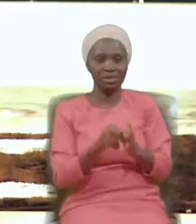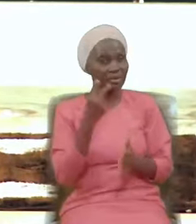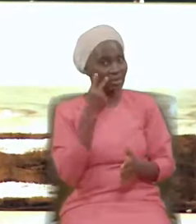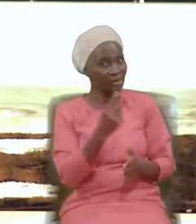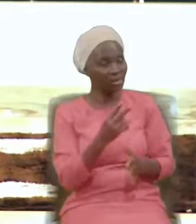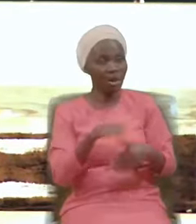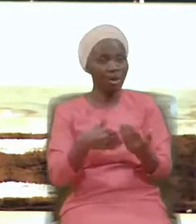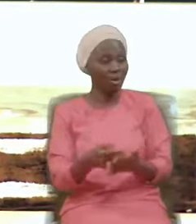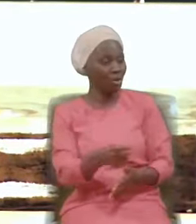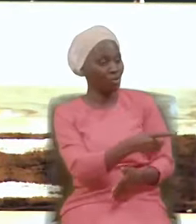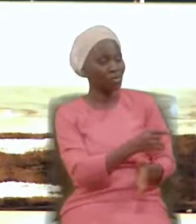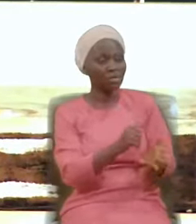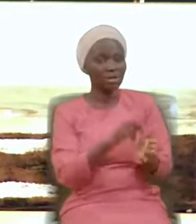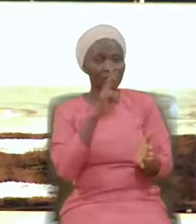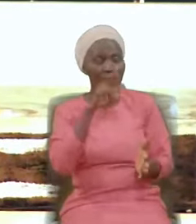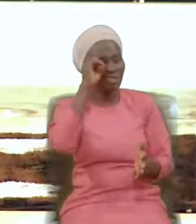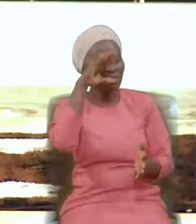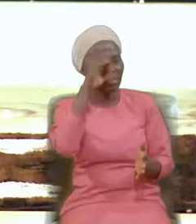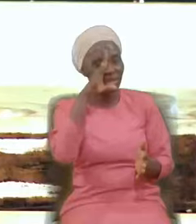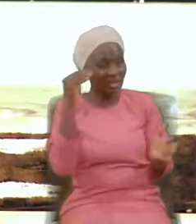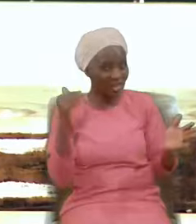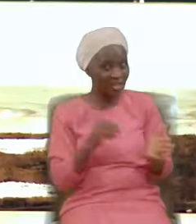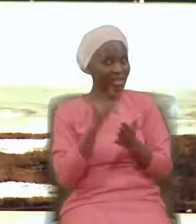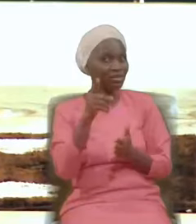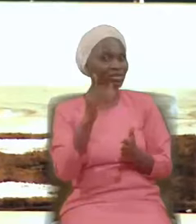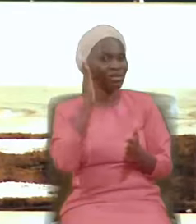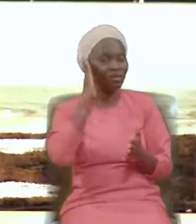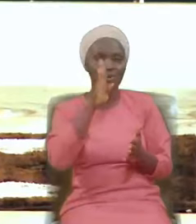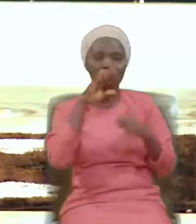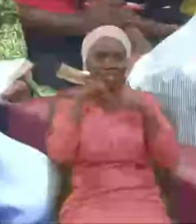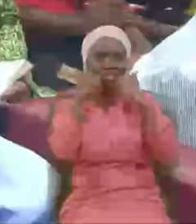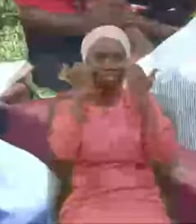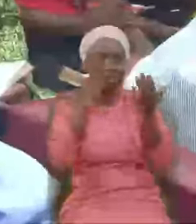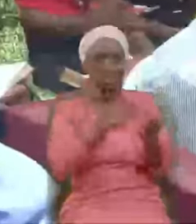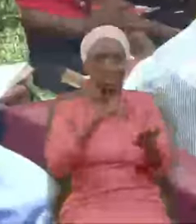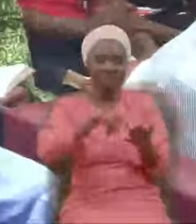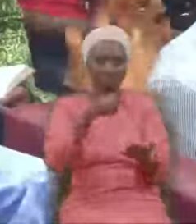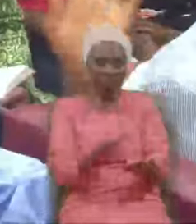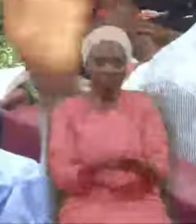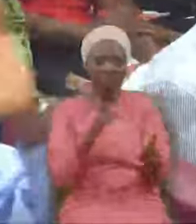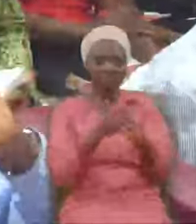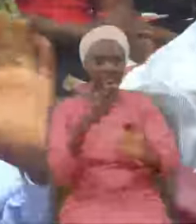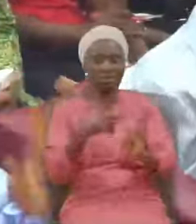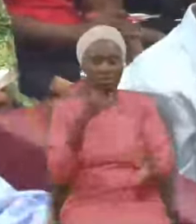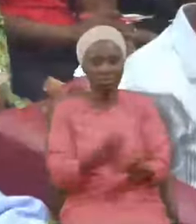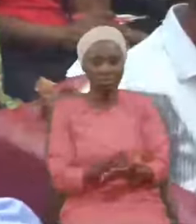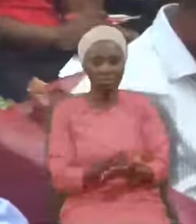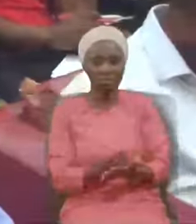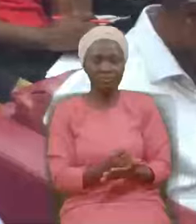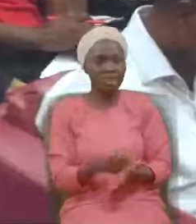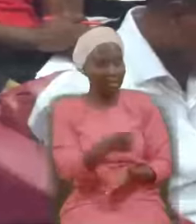ils seront confondus. Ils seront couverts de honte. Tous ceux qui sont irrités contre